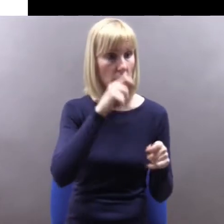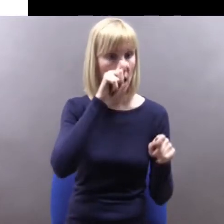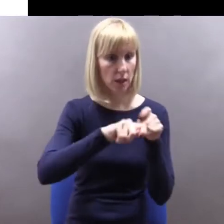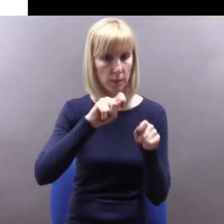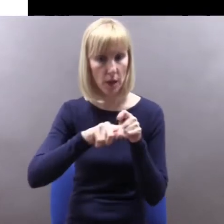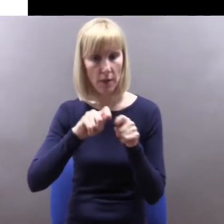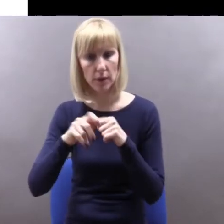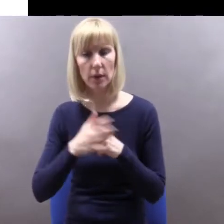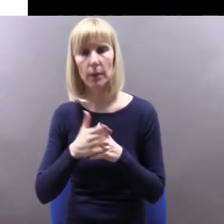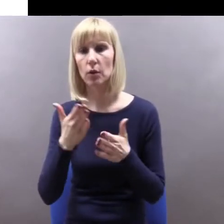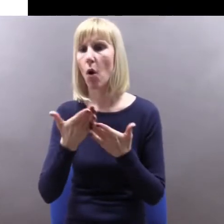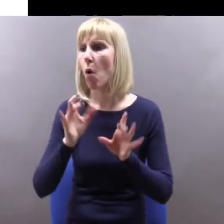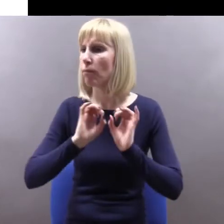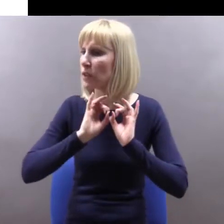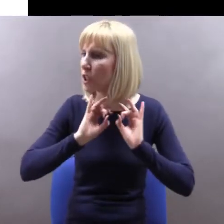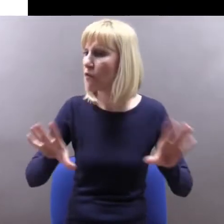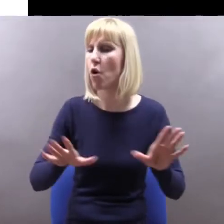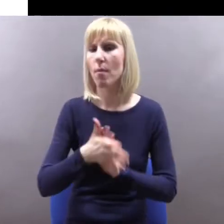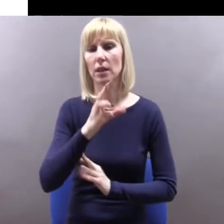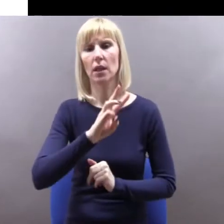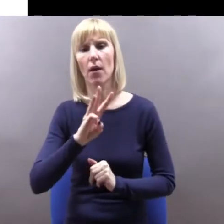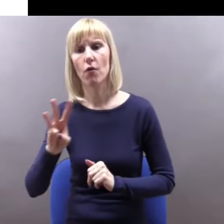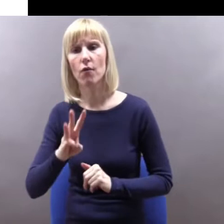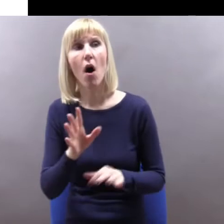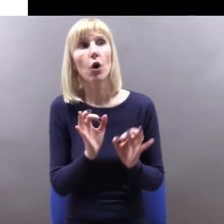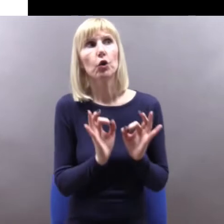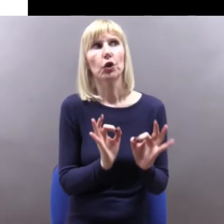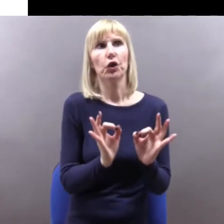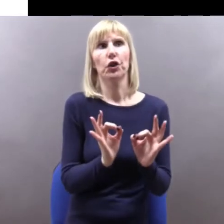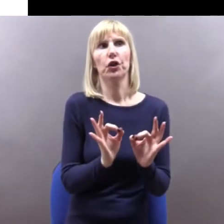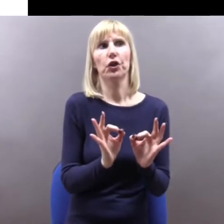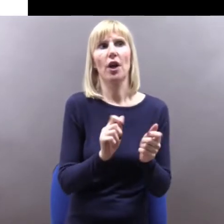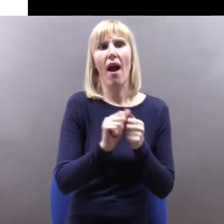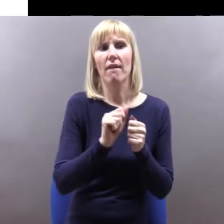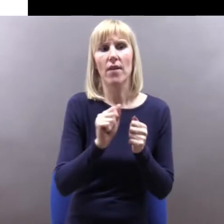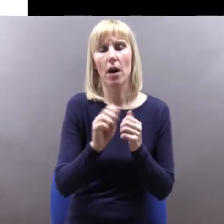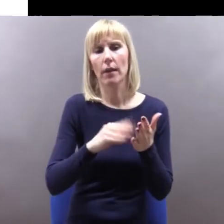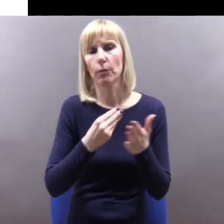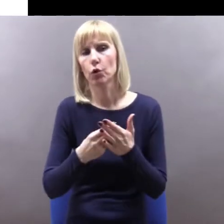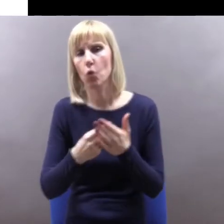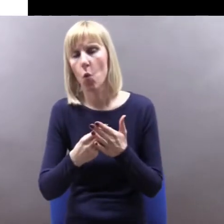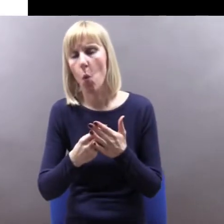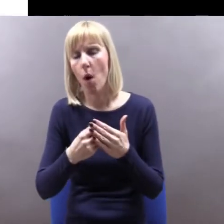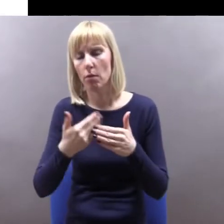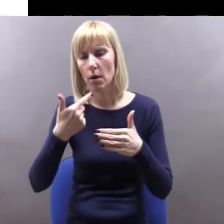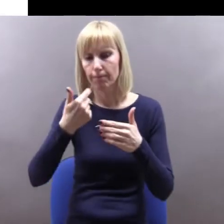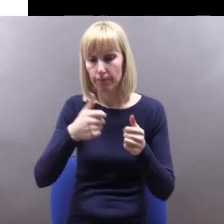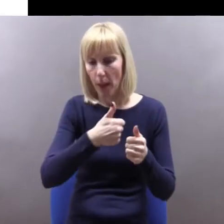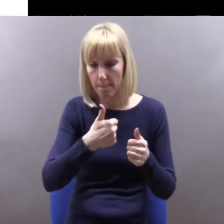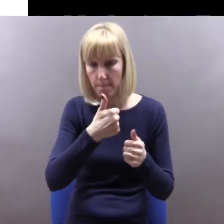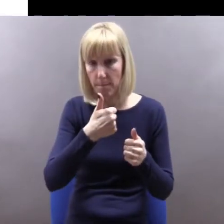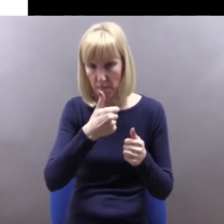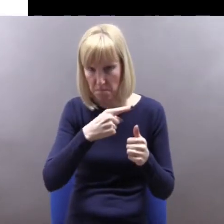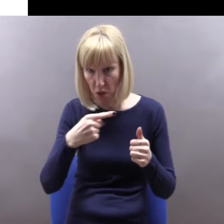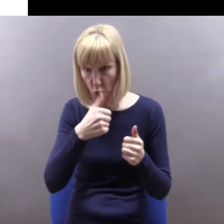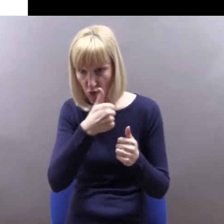2, bo najgorsze, co można zrobić, to poinformować, że mamy platformę, a potem